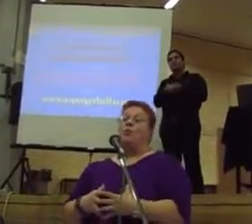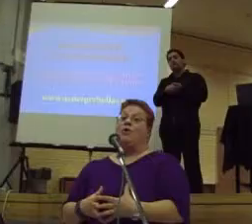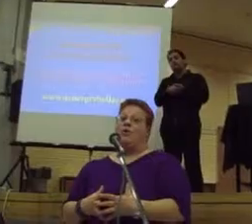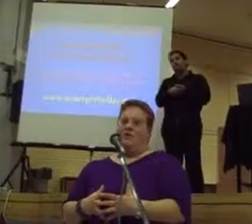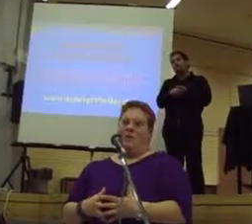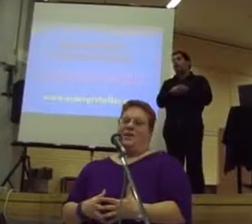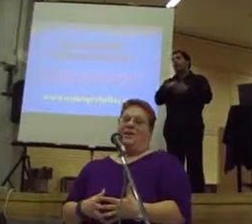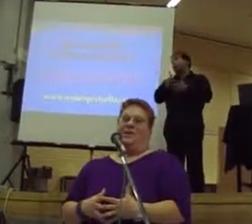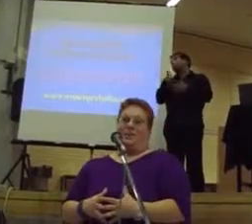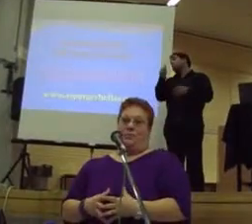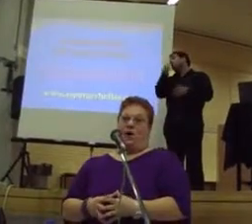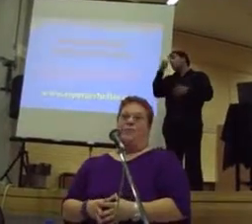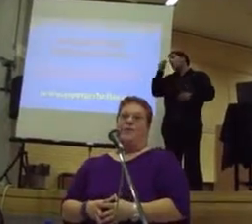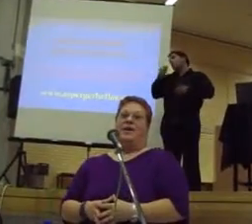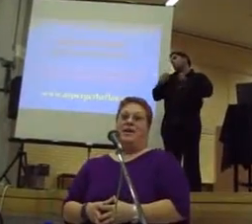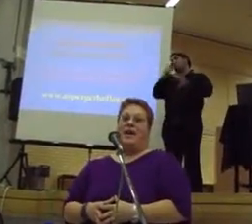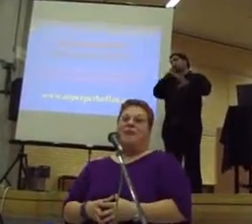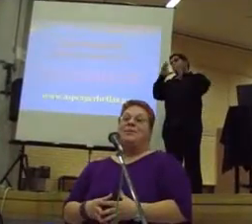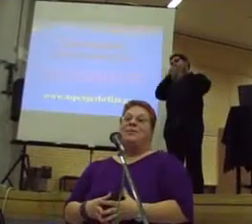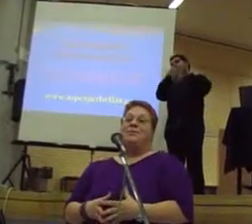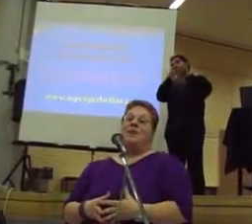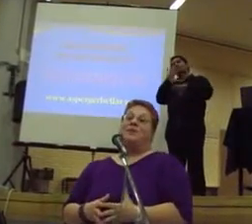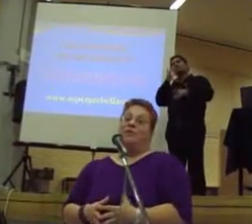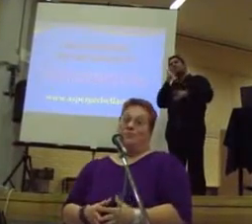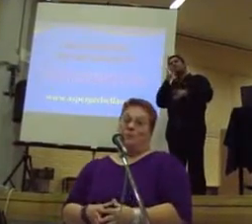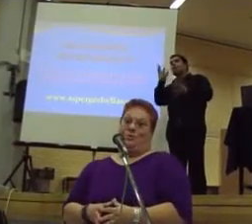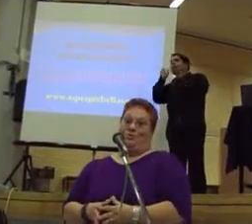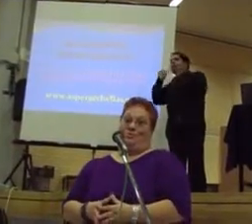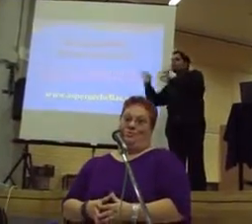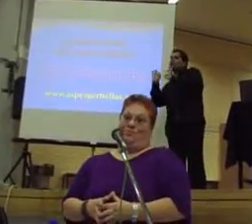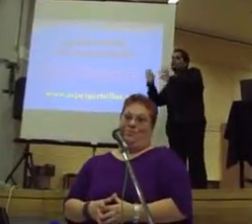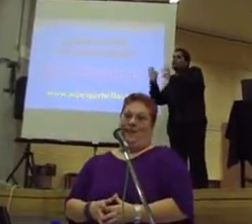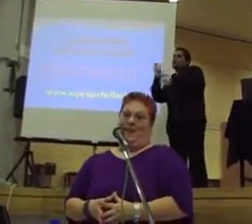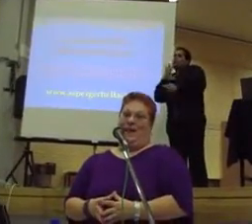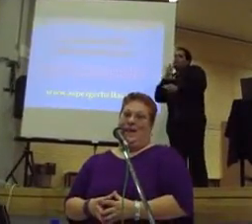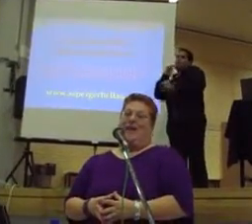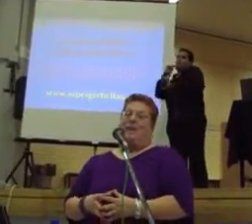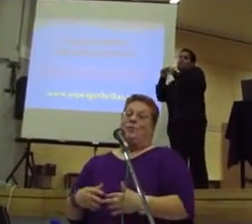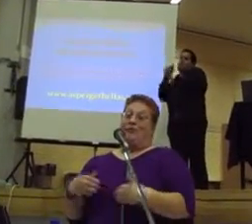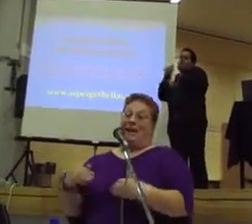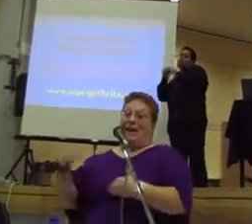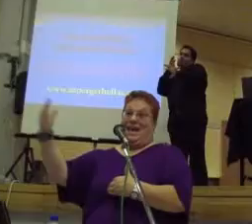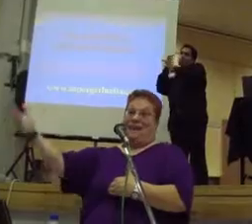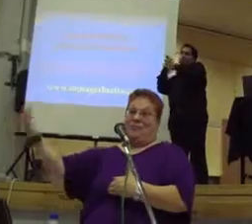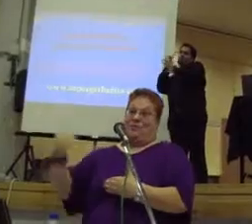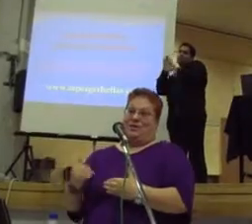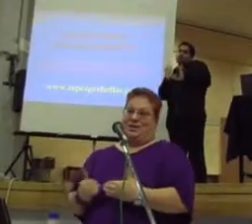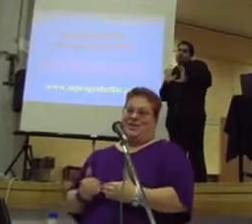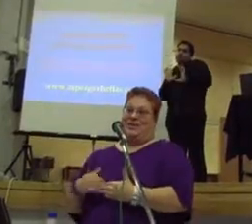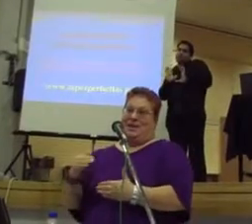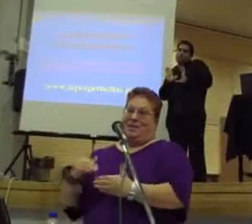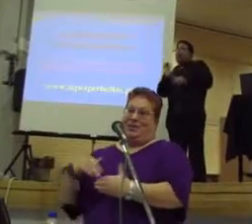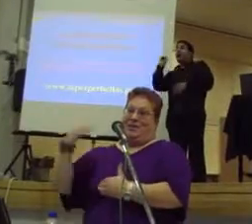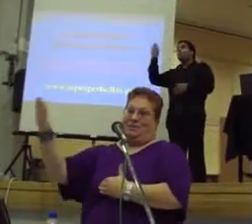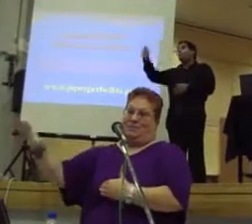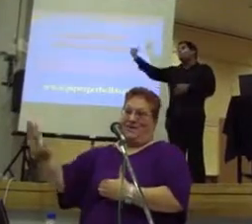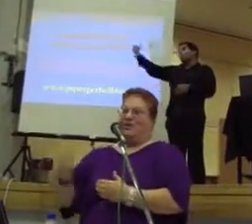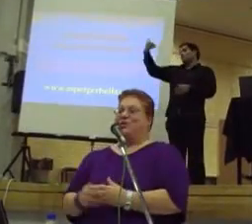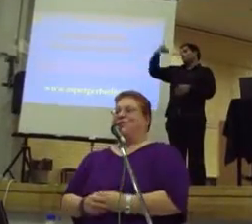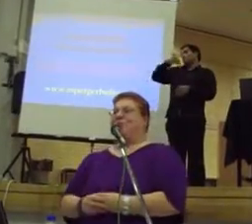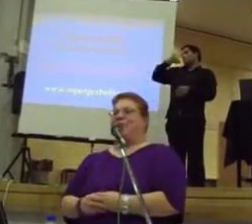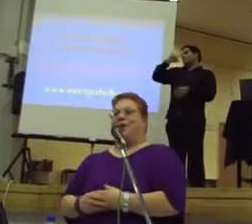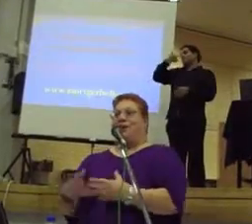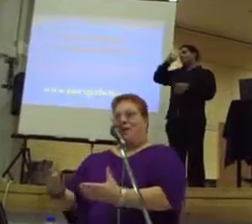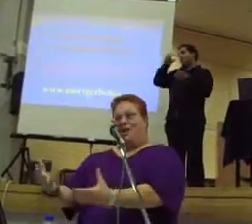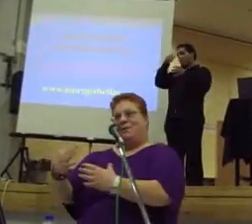Το μόνο πρόβλημα επικοινωνίας που έχουμε είναι με τους μη αυτιστικούς. Είναι από τα έξω προς τα μέσα ή από τα μέσα προς